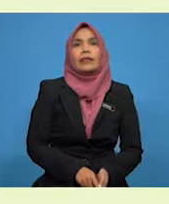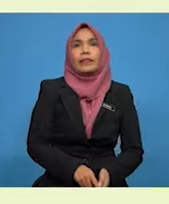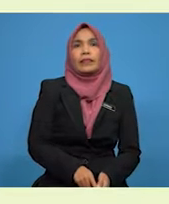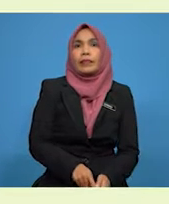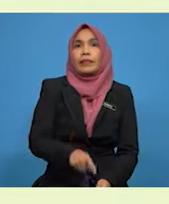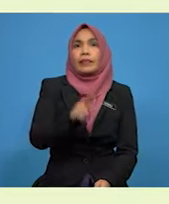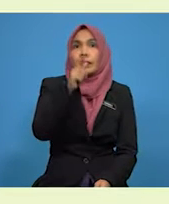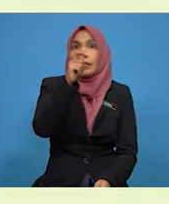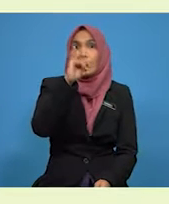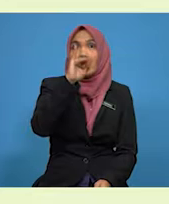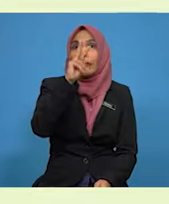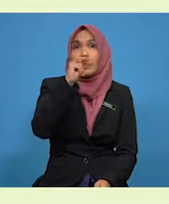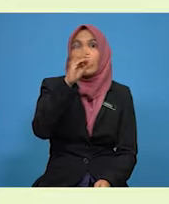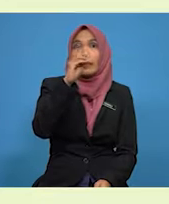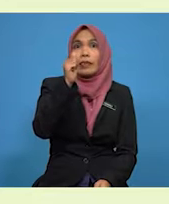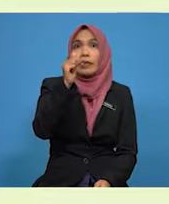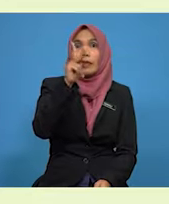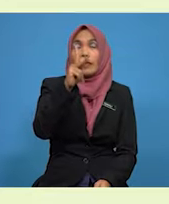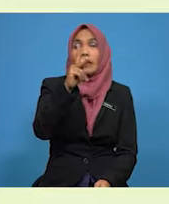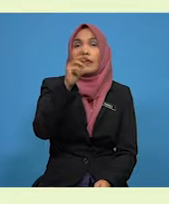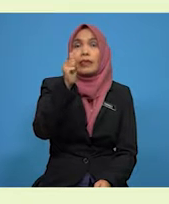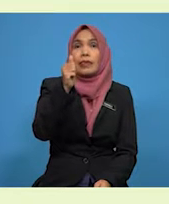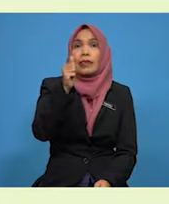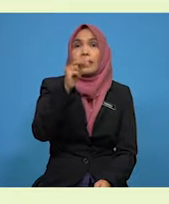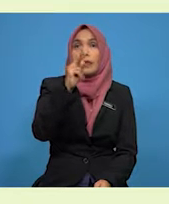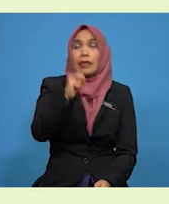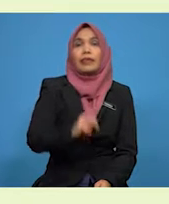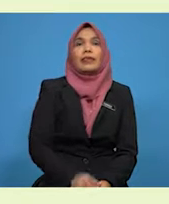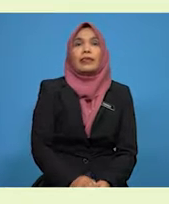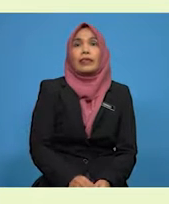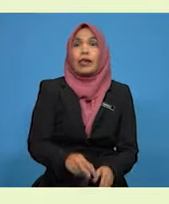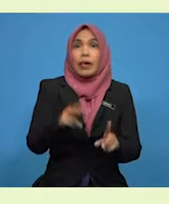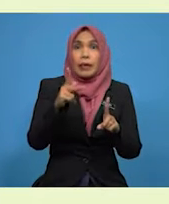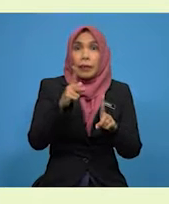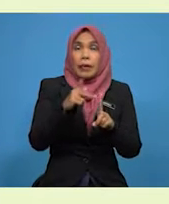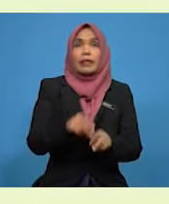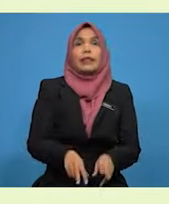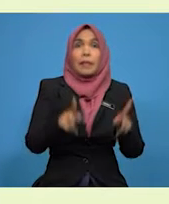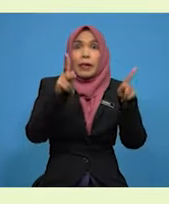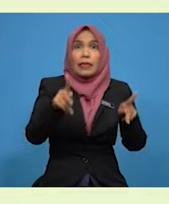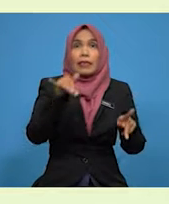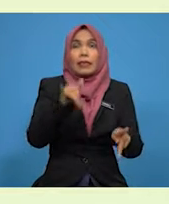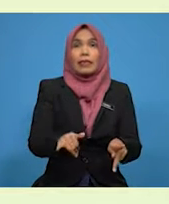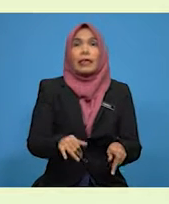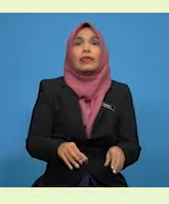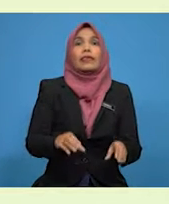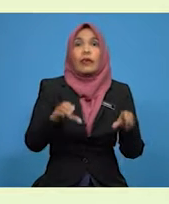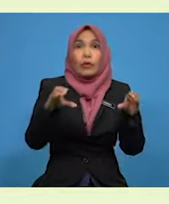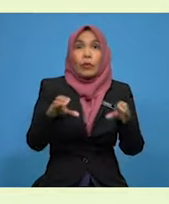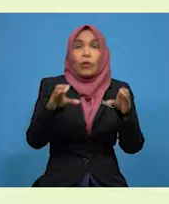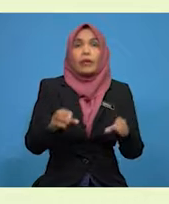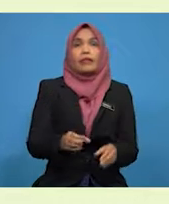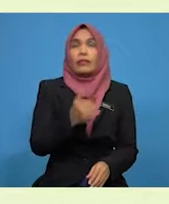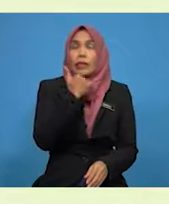kepada pekerja yang membuat salah laku disiplin kali pertama? A. Memberi hukuman